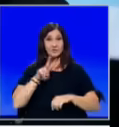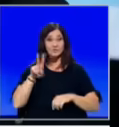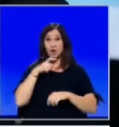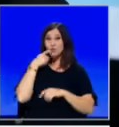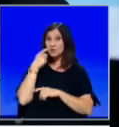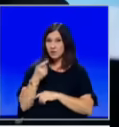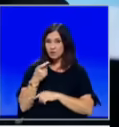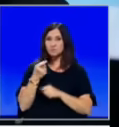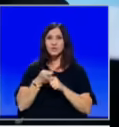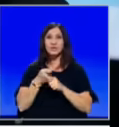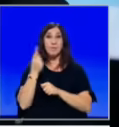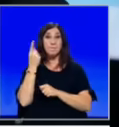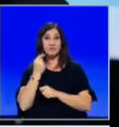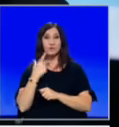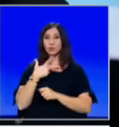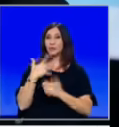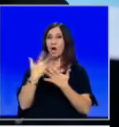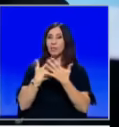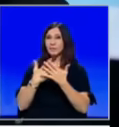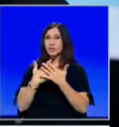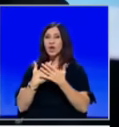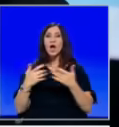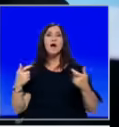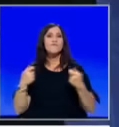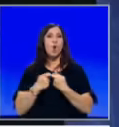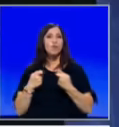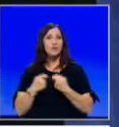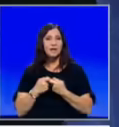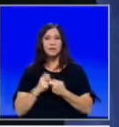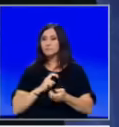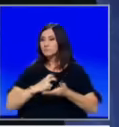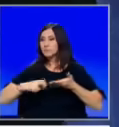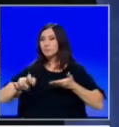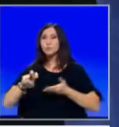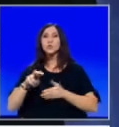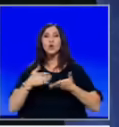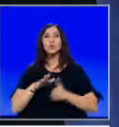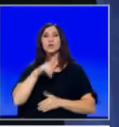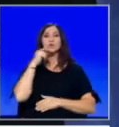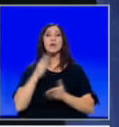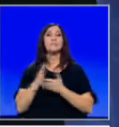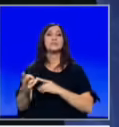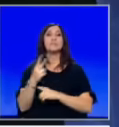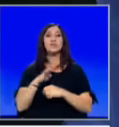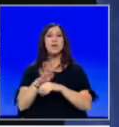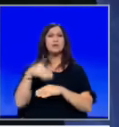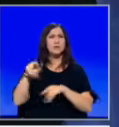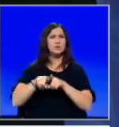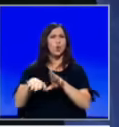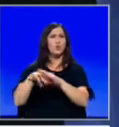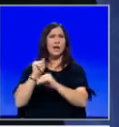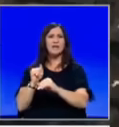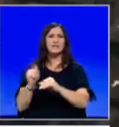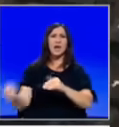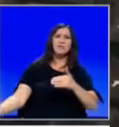22-годишна възраст създава първата си социална мрежа ВКонтакте. Напуска родината си Русия през 2014, след като отказва да